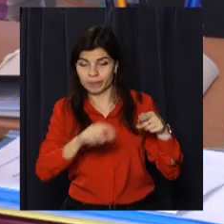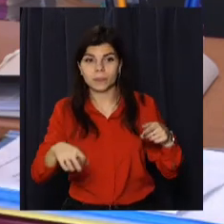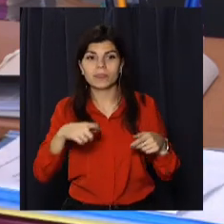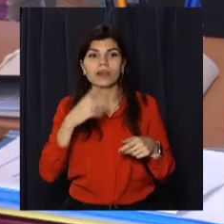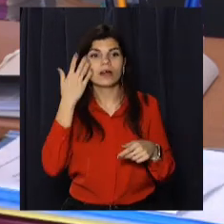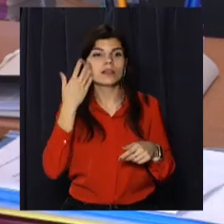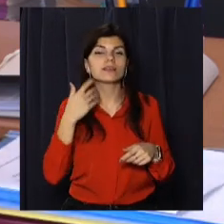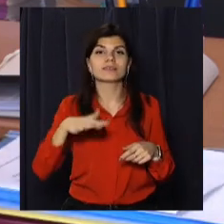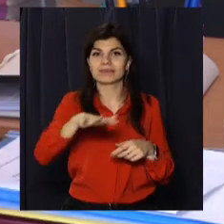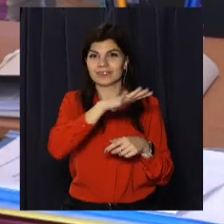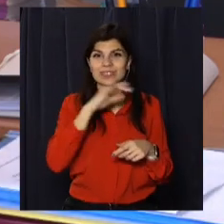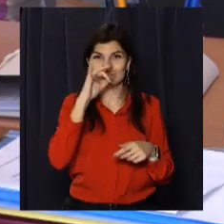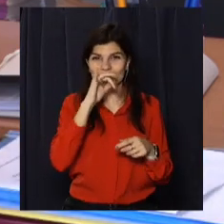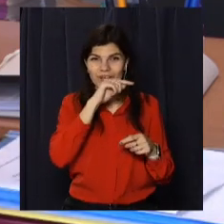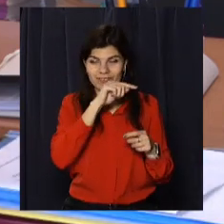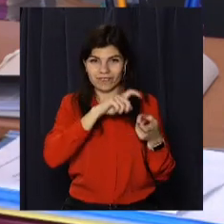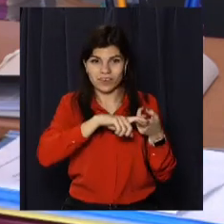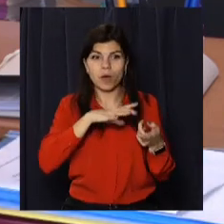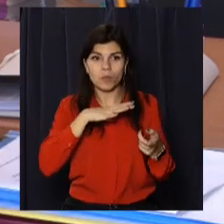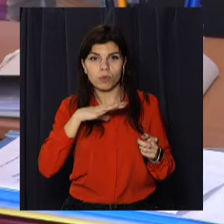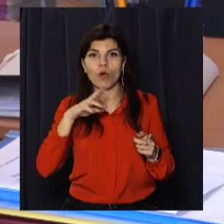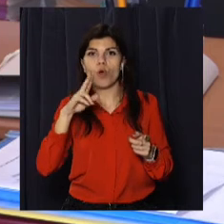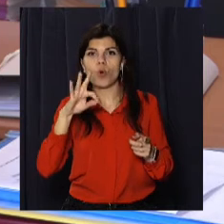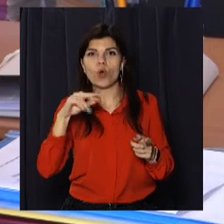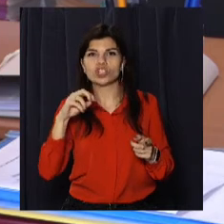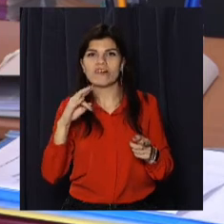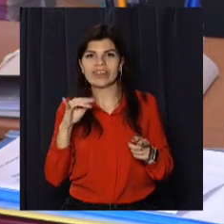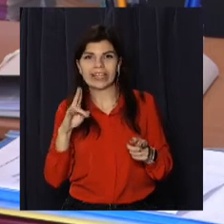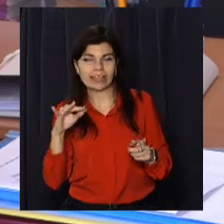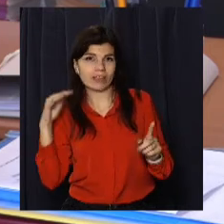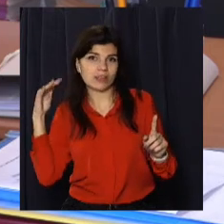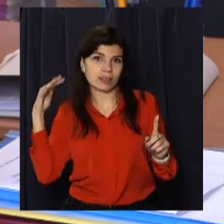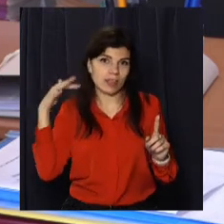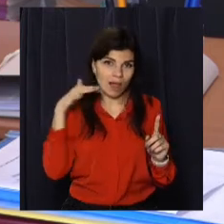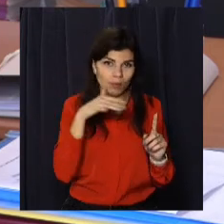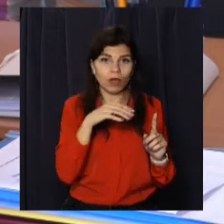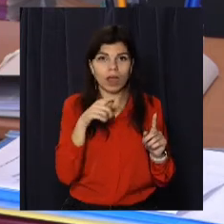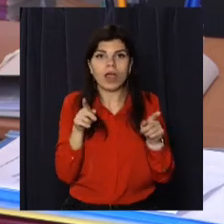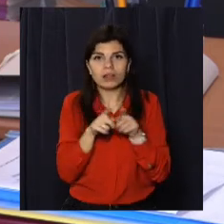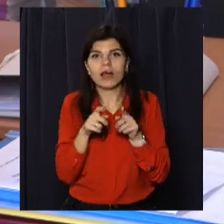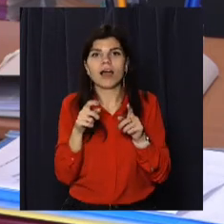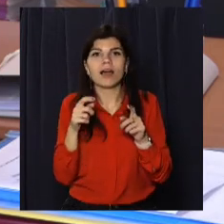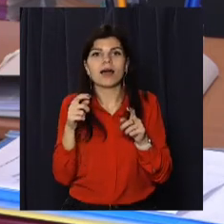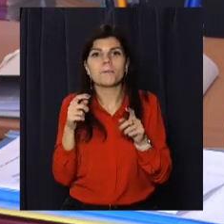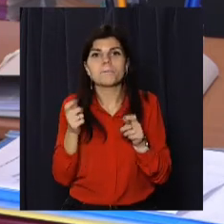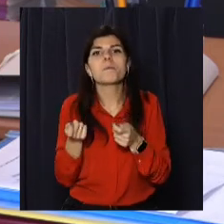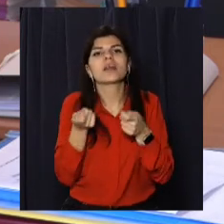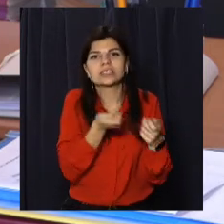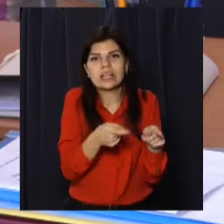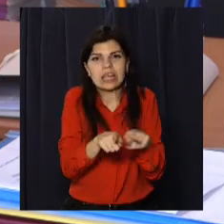навали монголо-татарської були набіги кочівників, і вони, власне, принесли нам такі слова, і оскільки